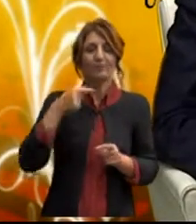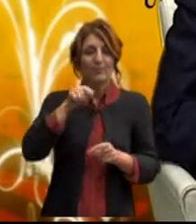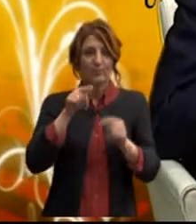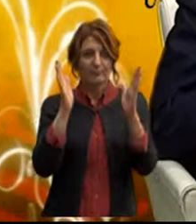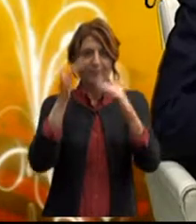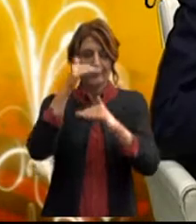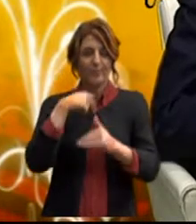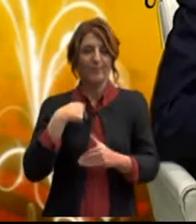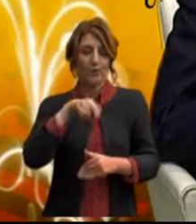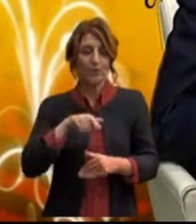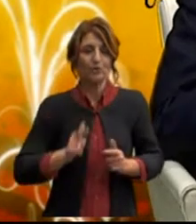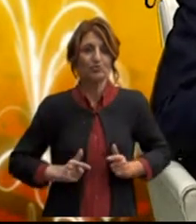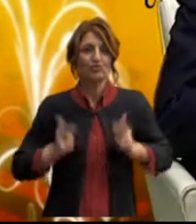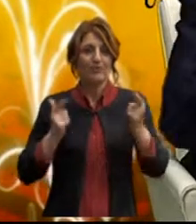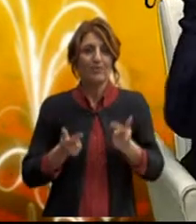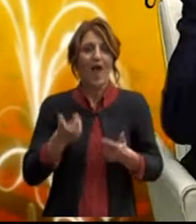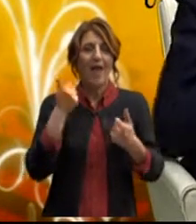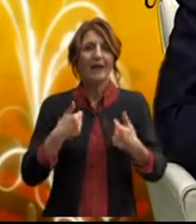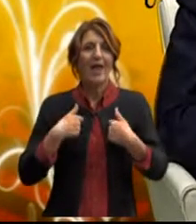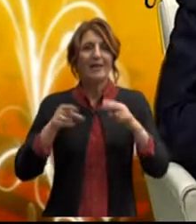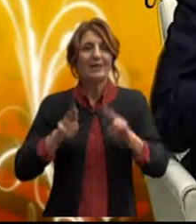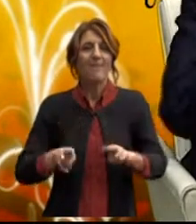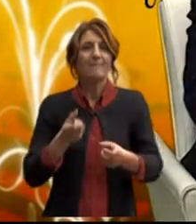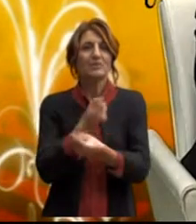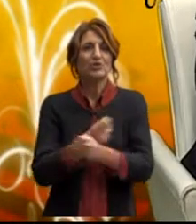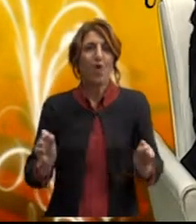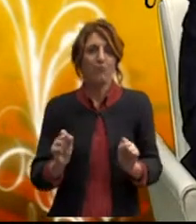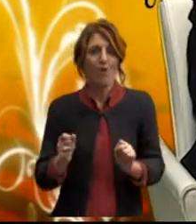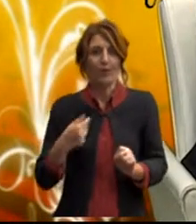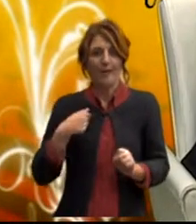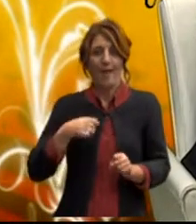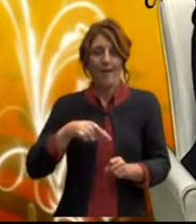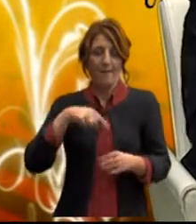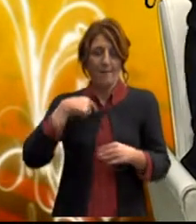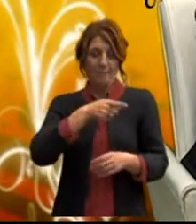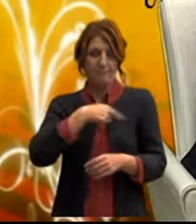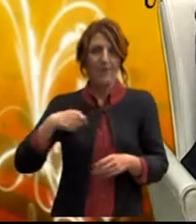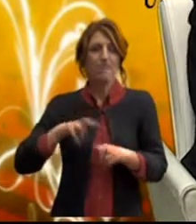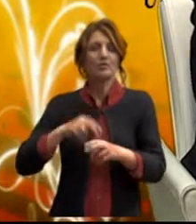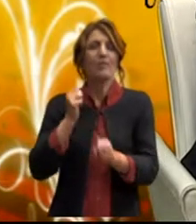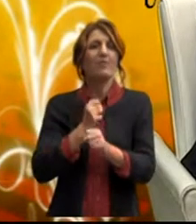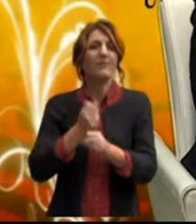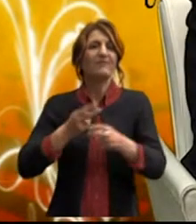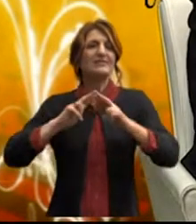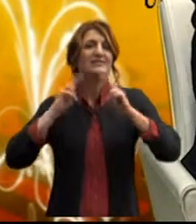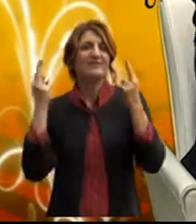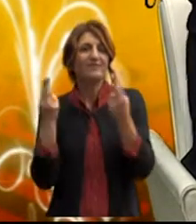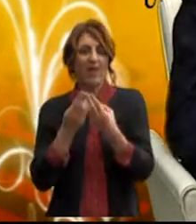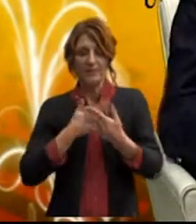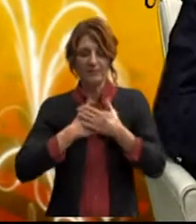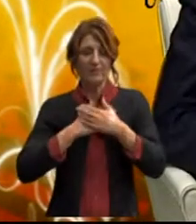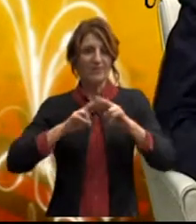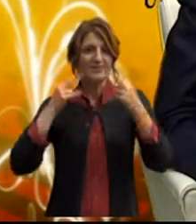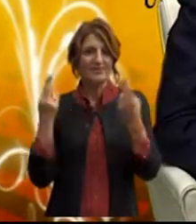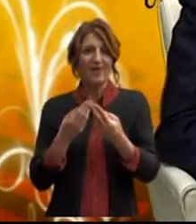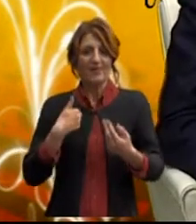živimo. Ali ipak mi imamo slobodu da unutar i tih okvira možemo graditi svoj svijet u kojem su više ili manje sretni i uspješni.